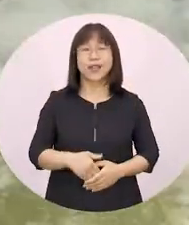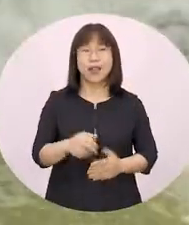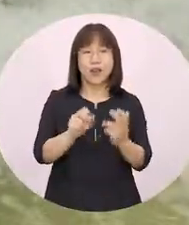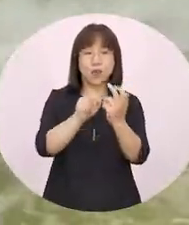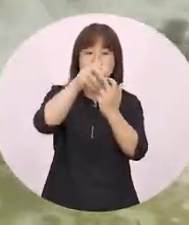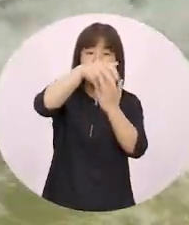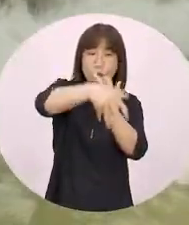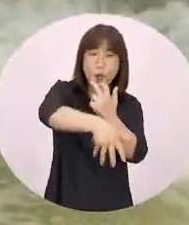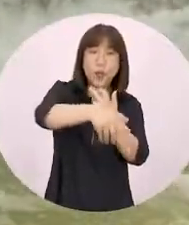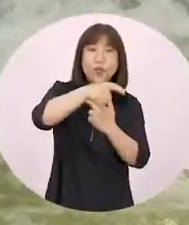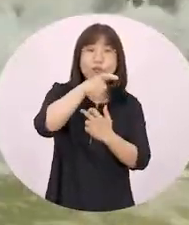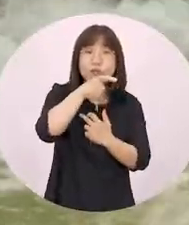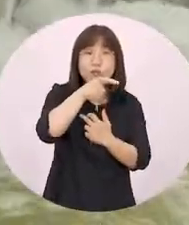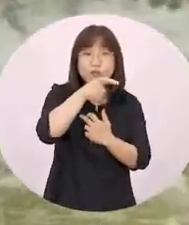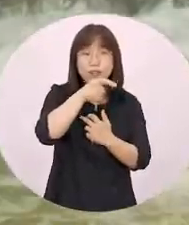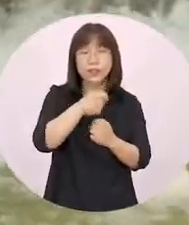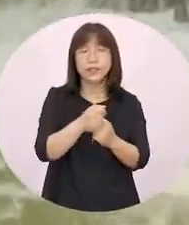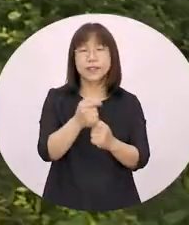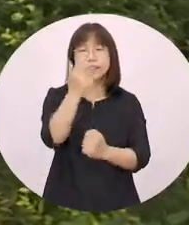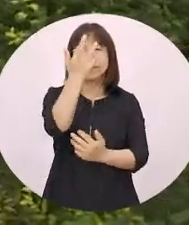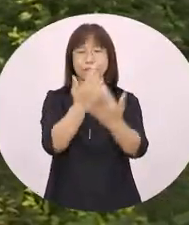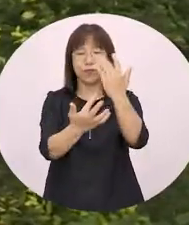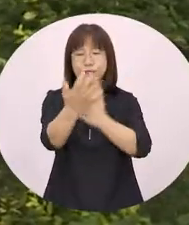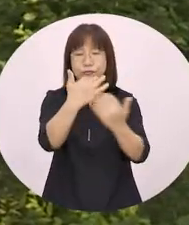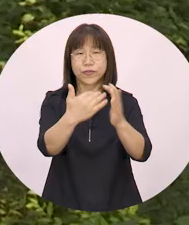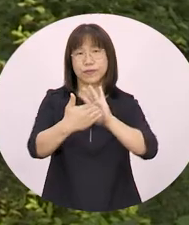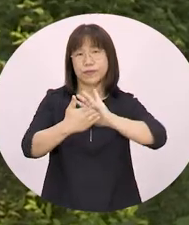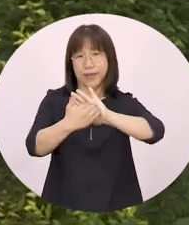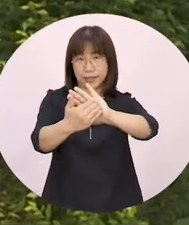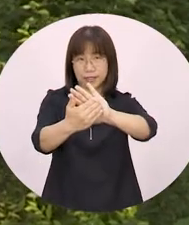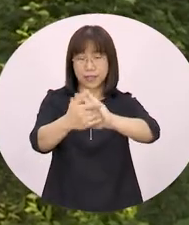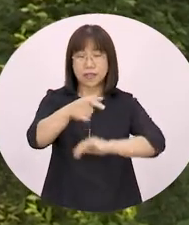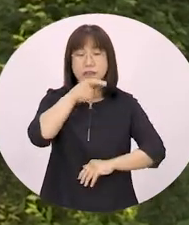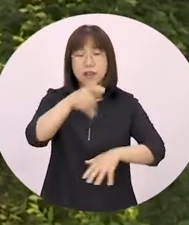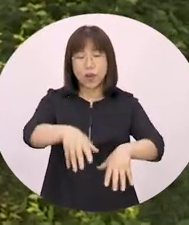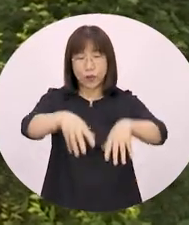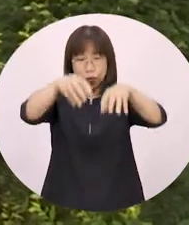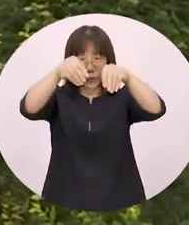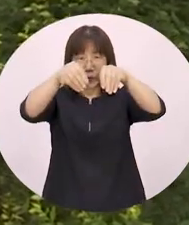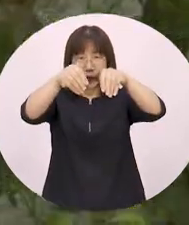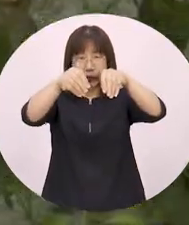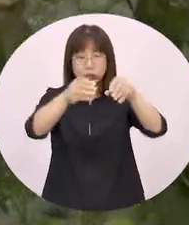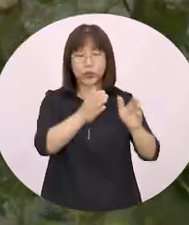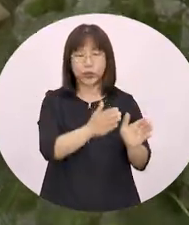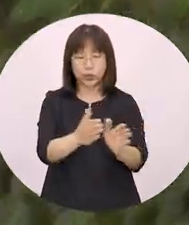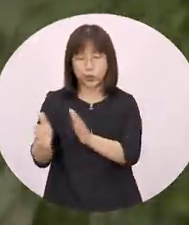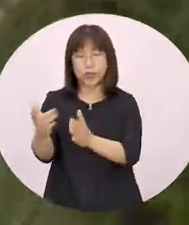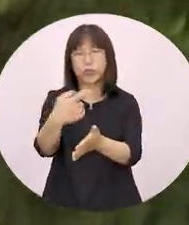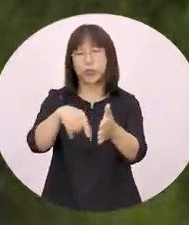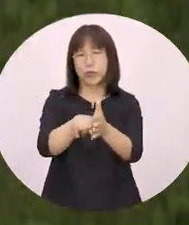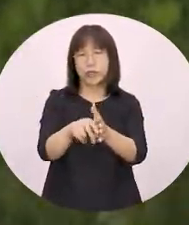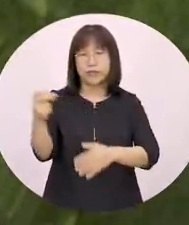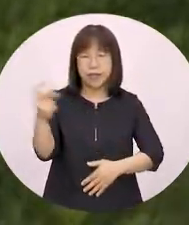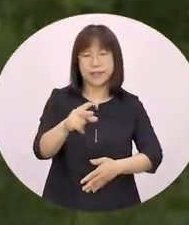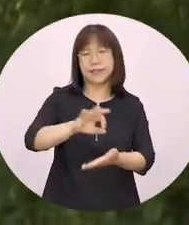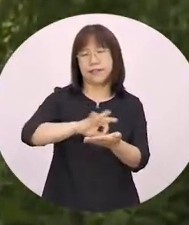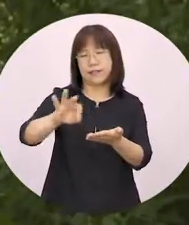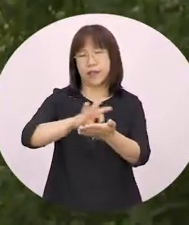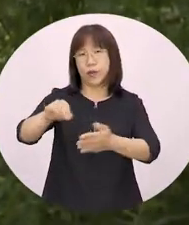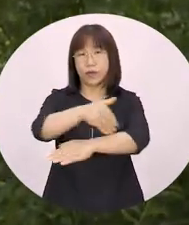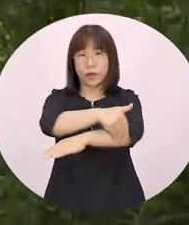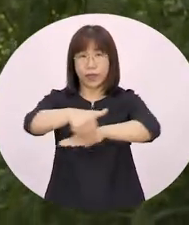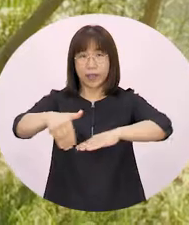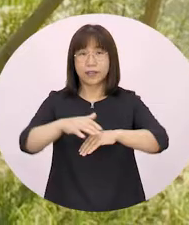생태 연못과 폭포를 거쳐 흘러나온 물은 산불 방지와 가뭄에 대비한 수목 급수용으로 다시 사용될